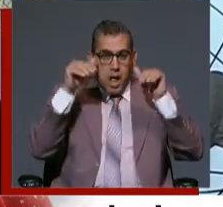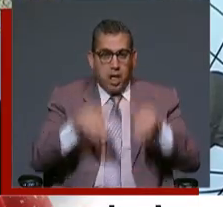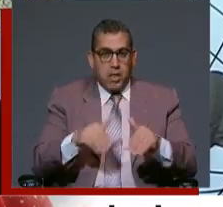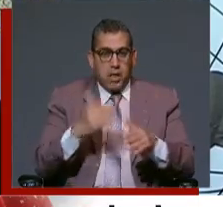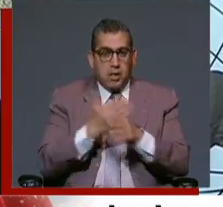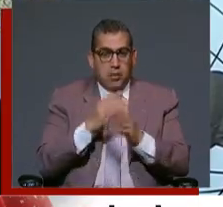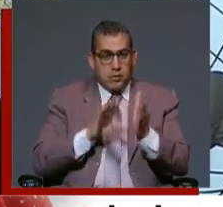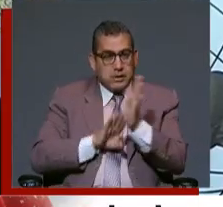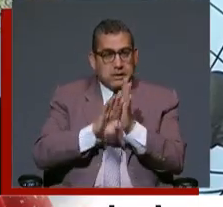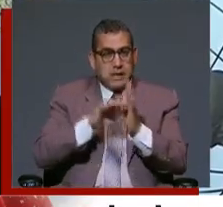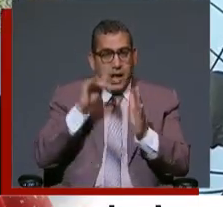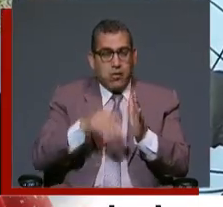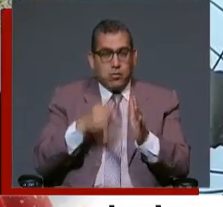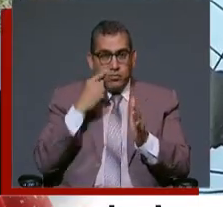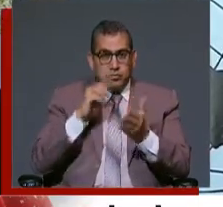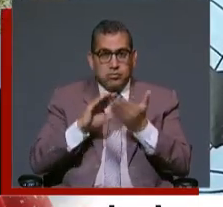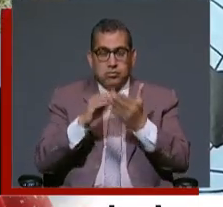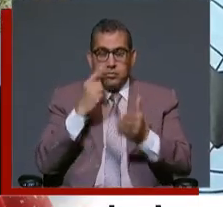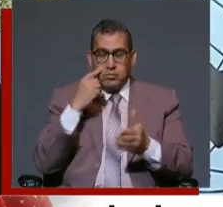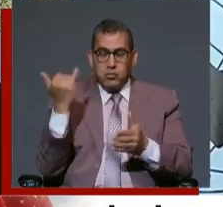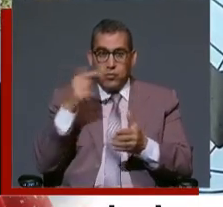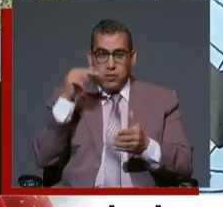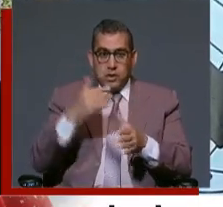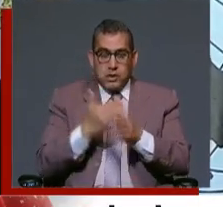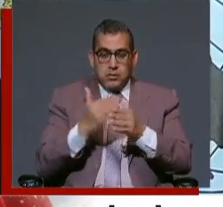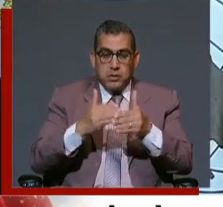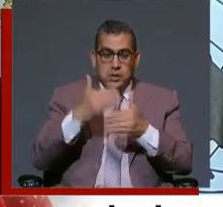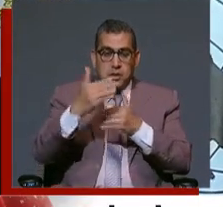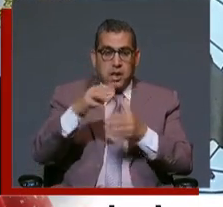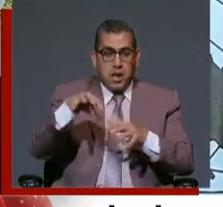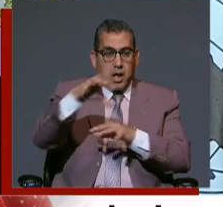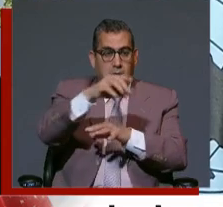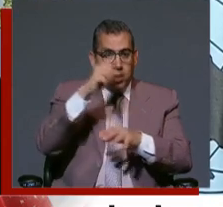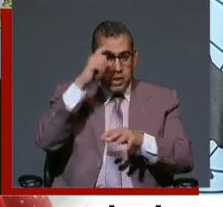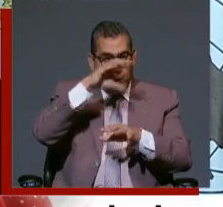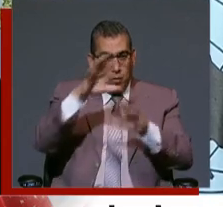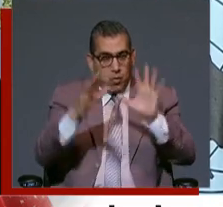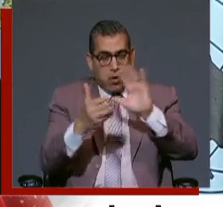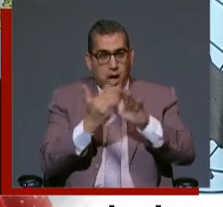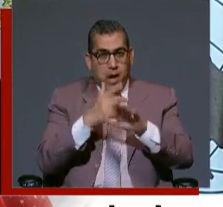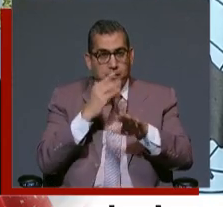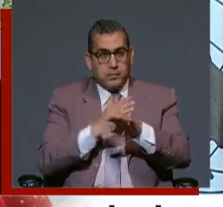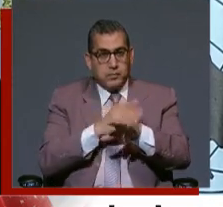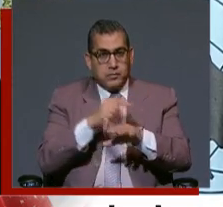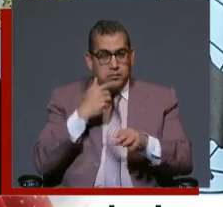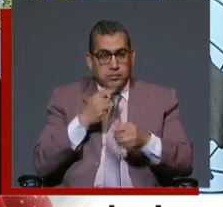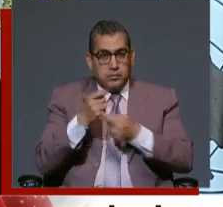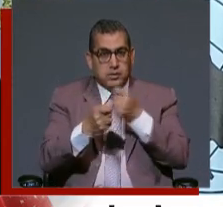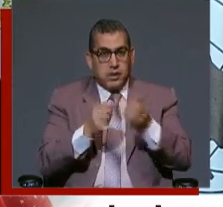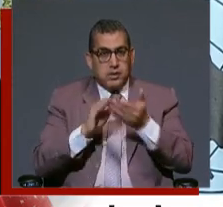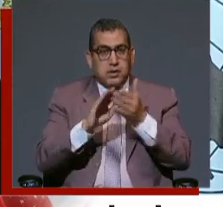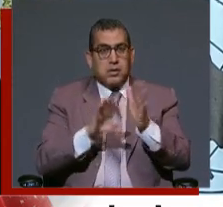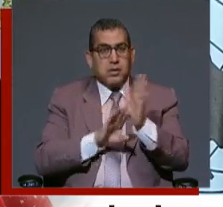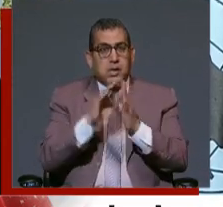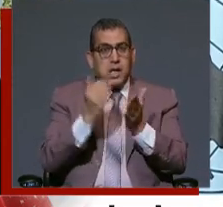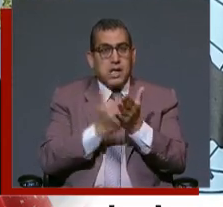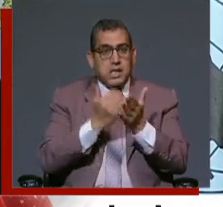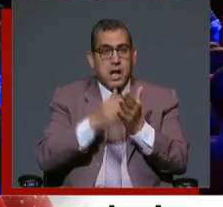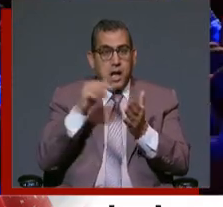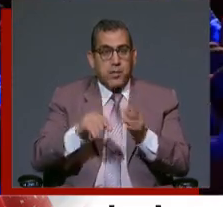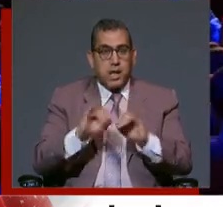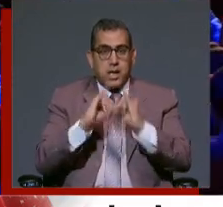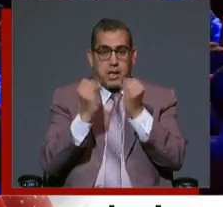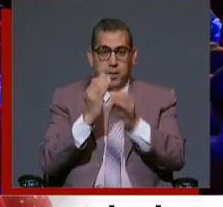التي تأخذ بعين الاعتبار البعد البيئي وصولاً إلى بلوغ هدف استدامة التنمية الاقتصادية